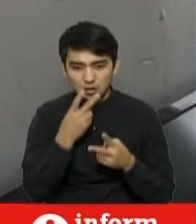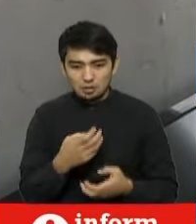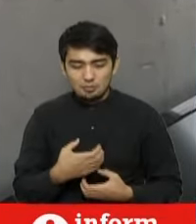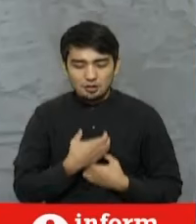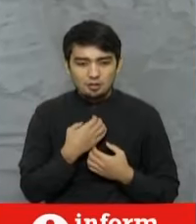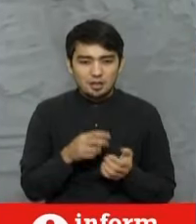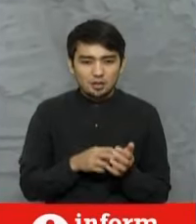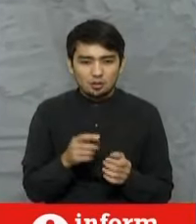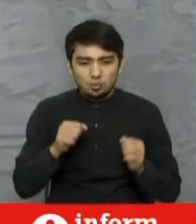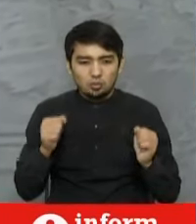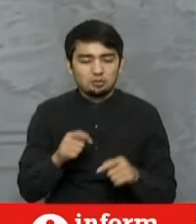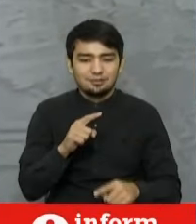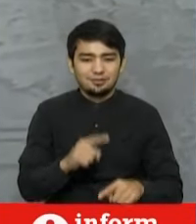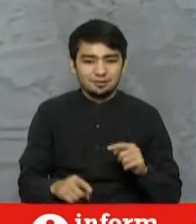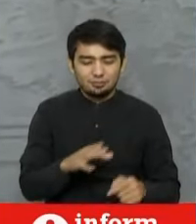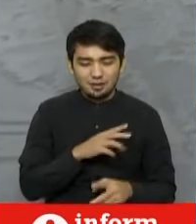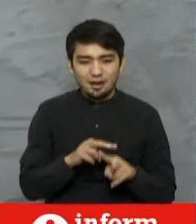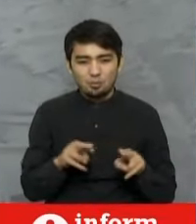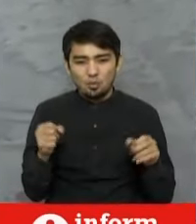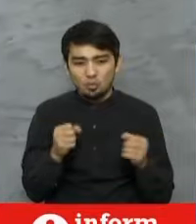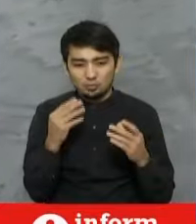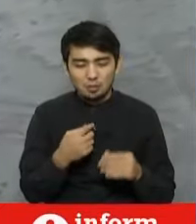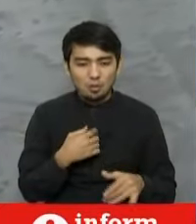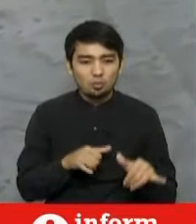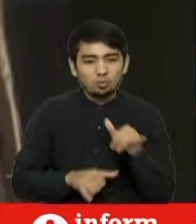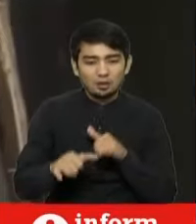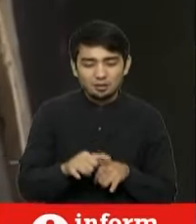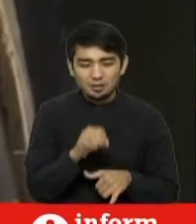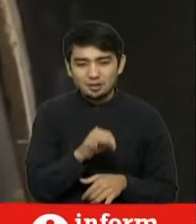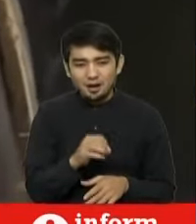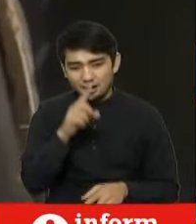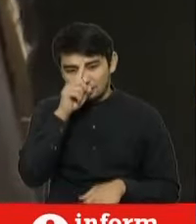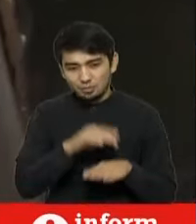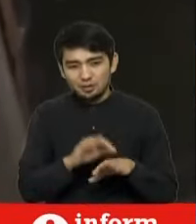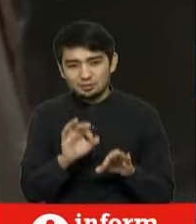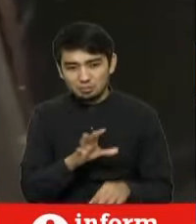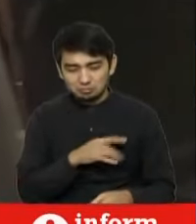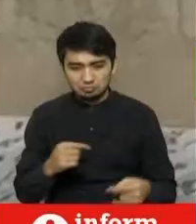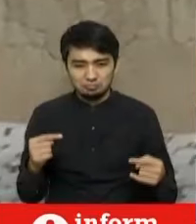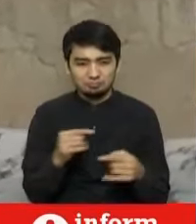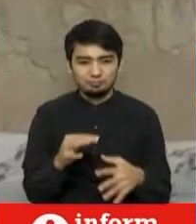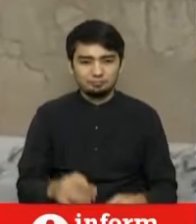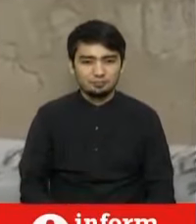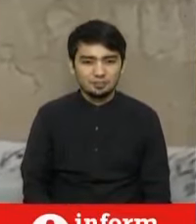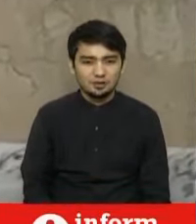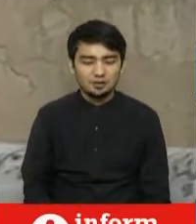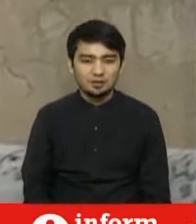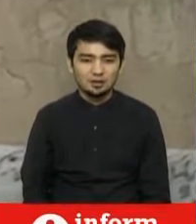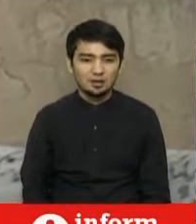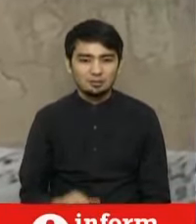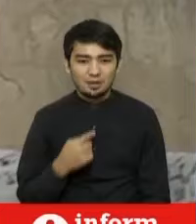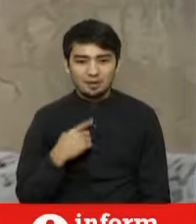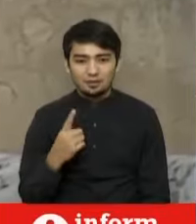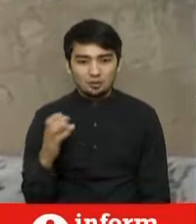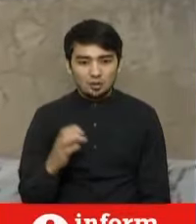похолодало жильцы сетуют что в такие морозы Им просто некуда идти а то что предлагают в акимате им не подходит мы в одну секунду